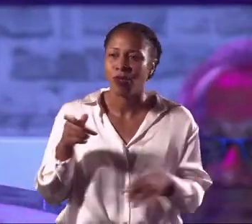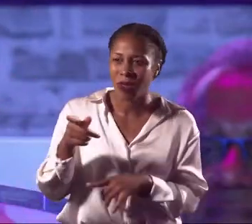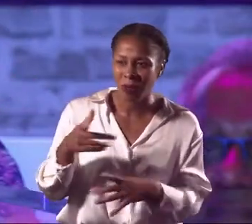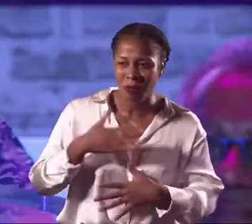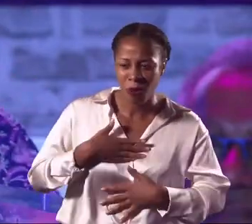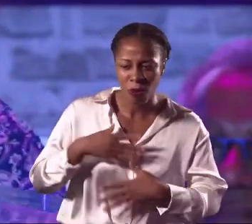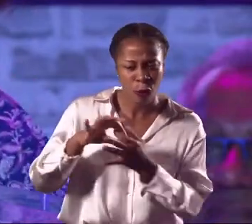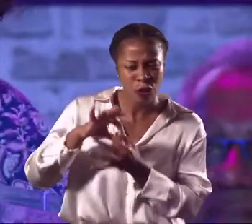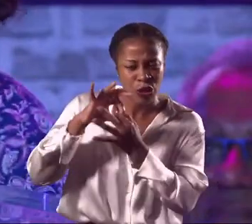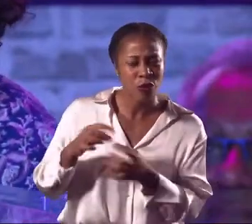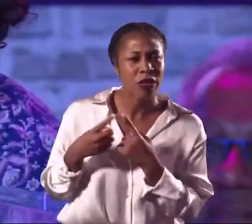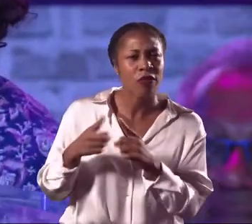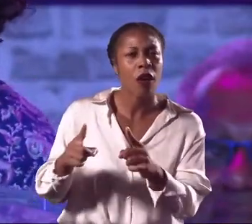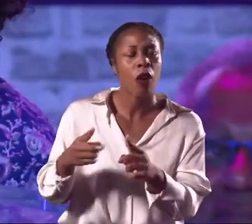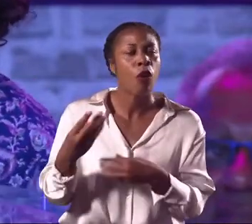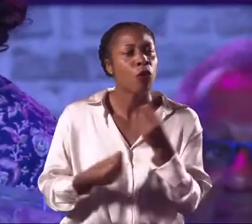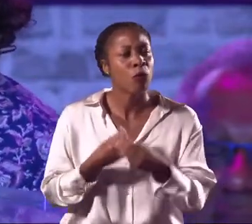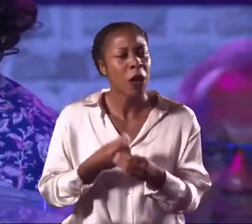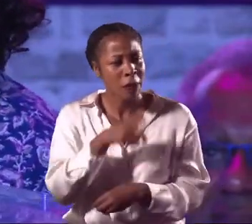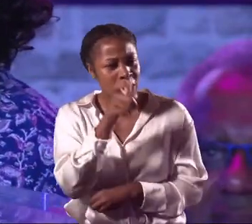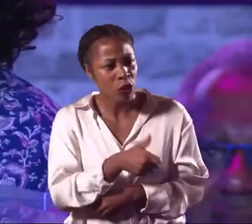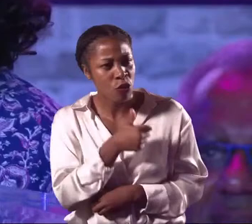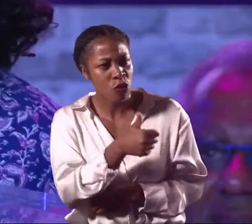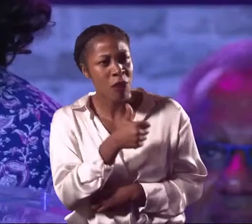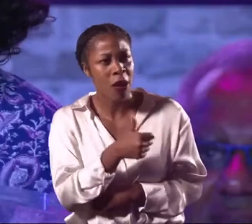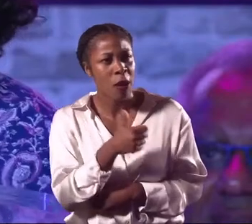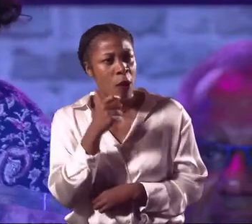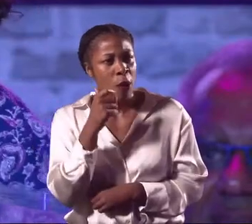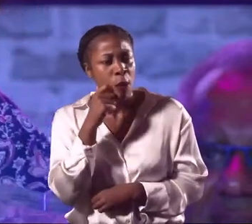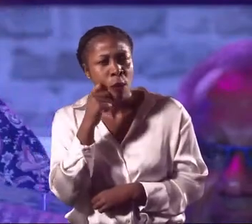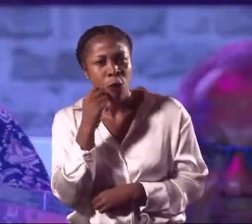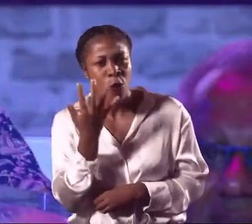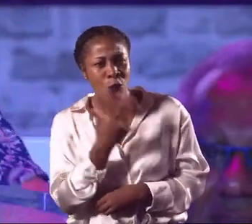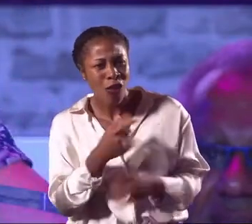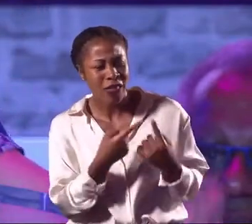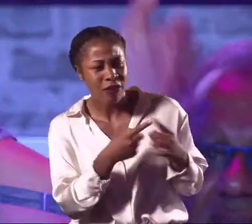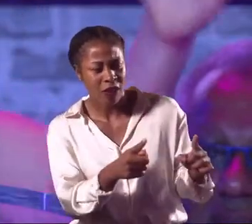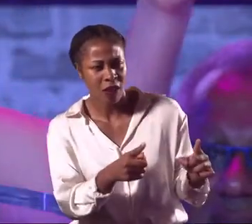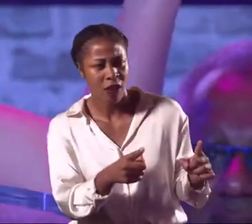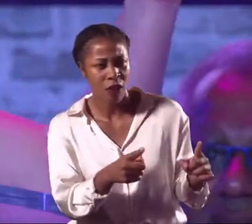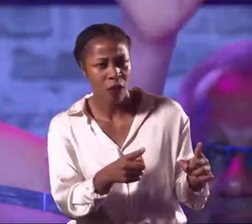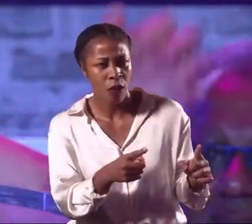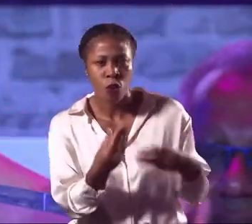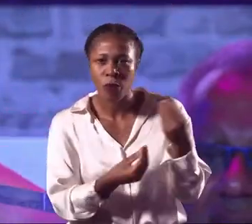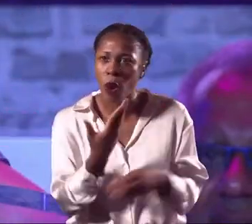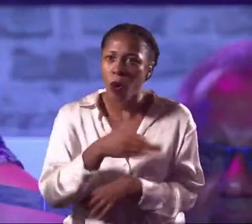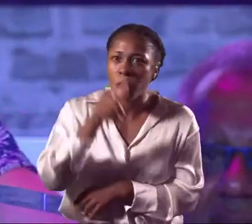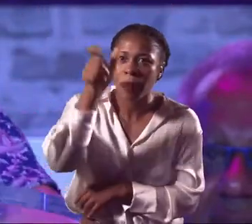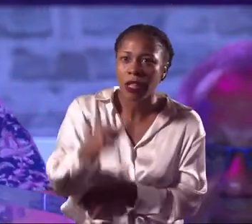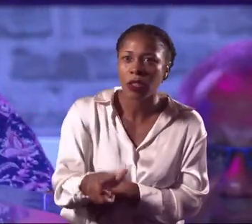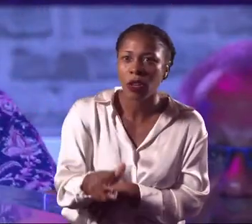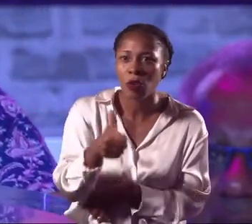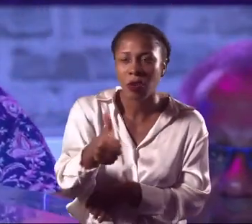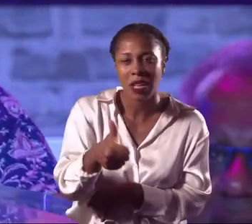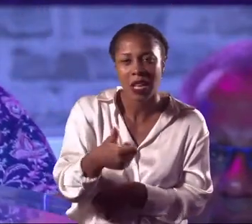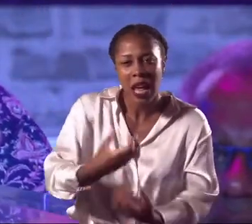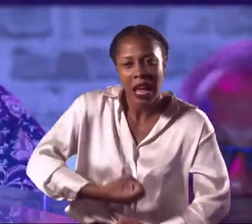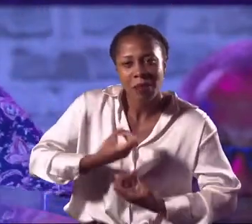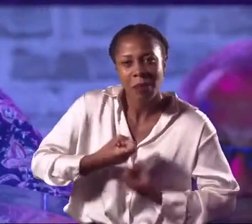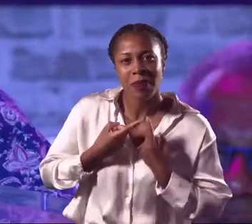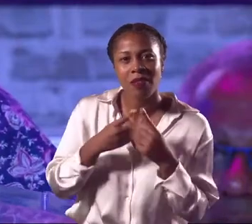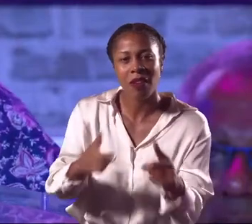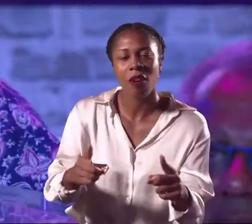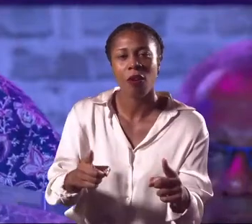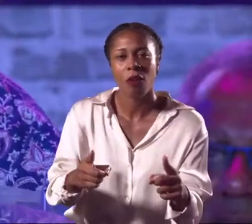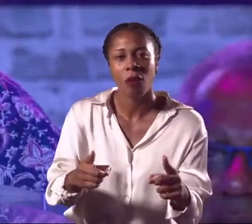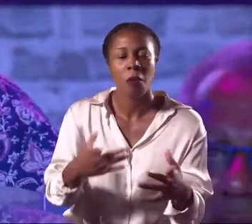religion ou de celui-ci à cause de la couleur de sa peau, de cet autre à cause de son parler.